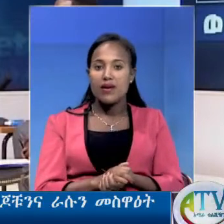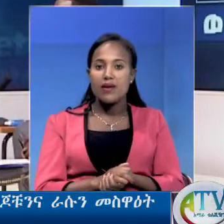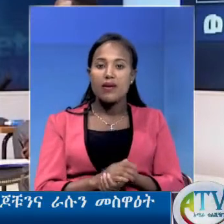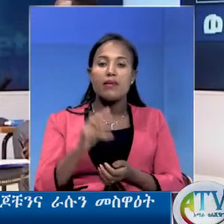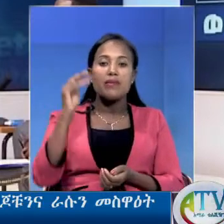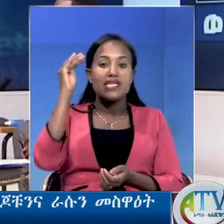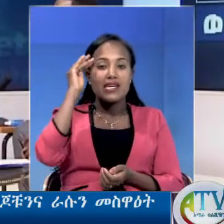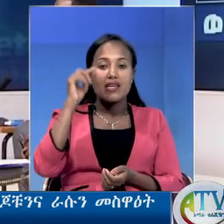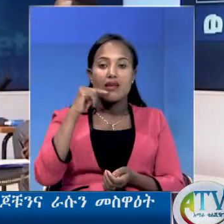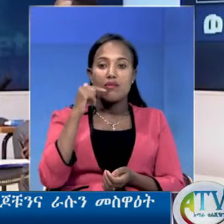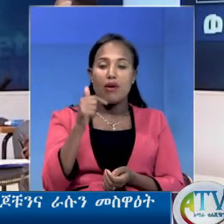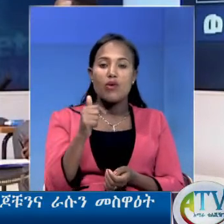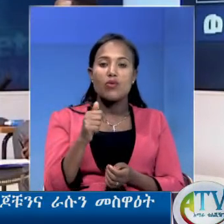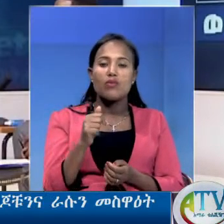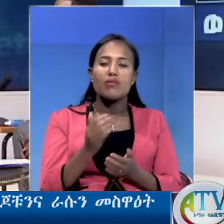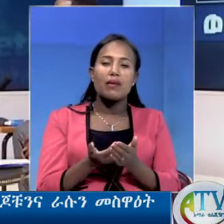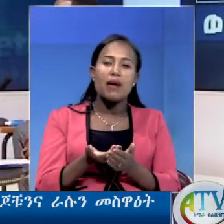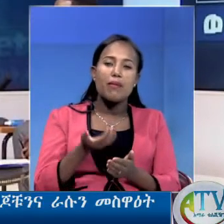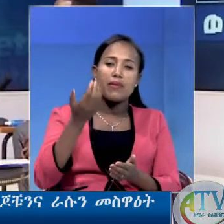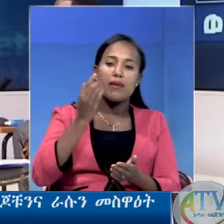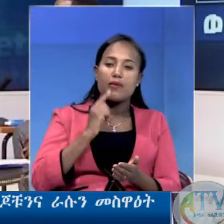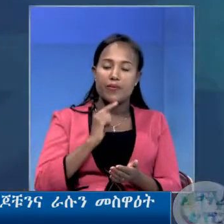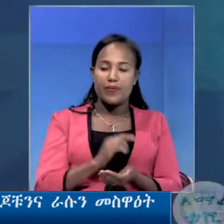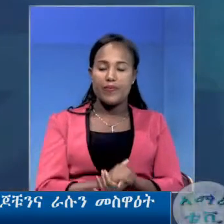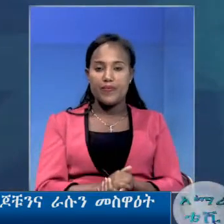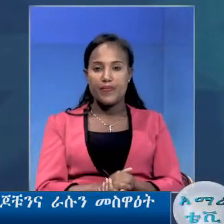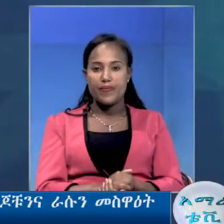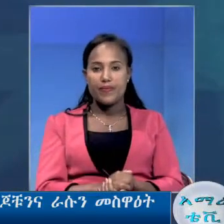ልጅ የናጠጠ ሀብታም ነው።